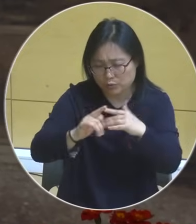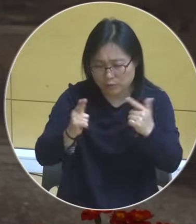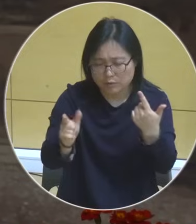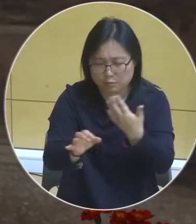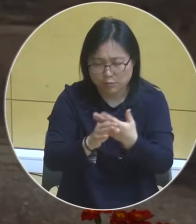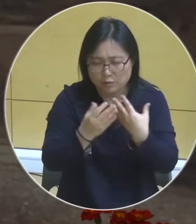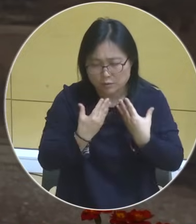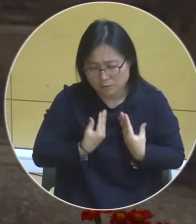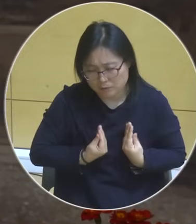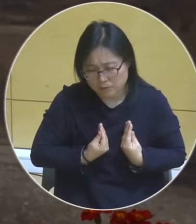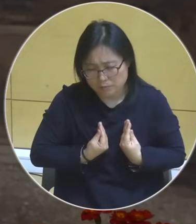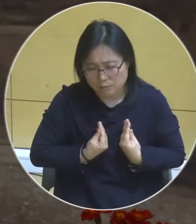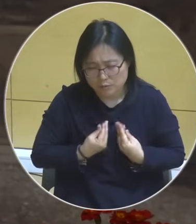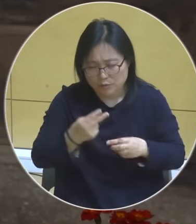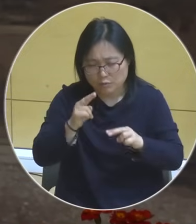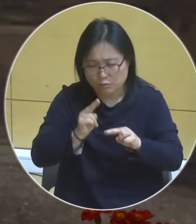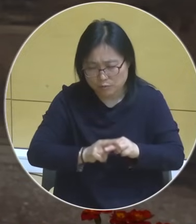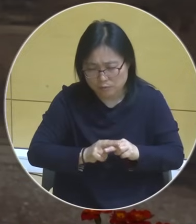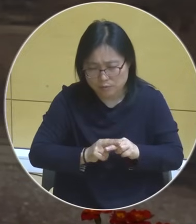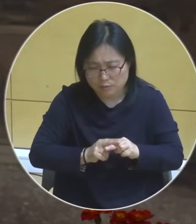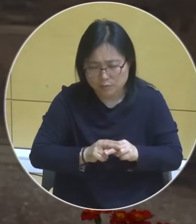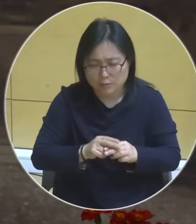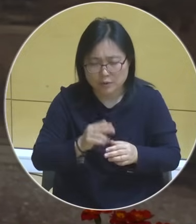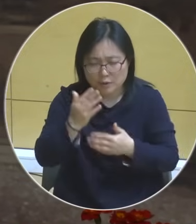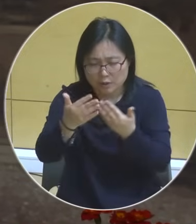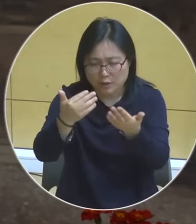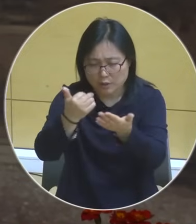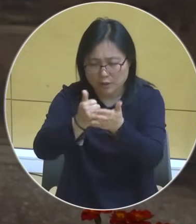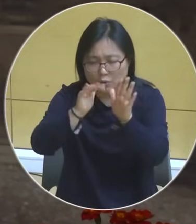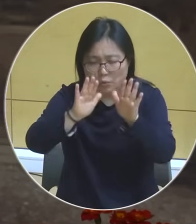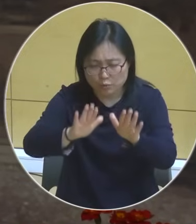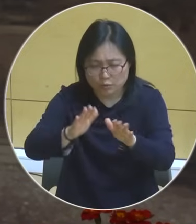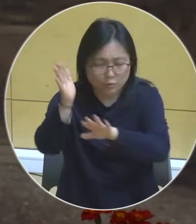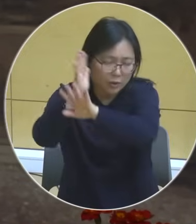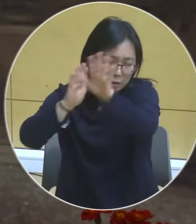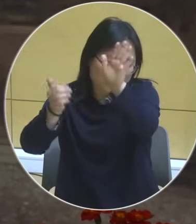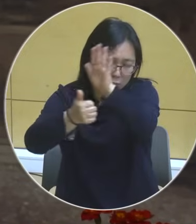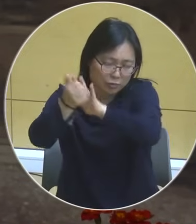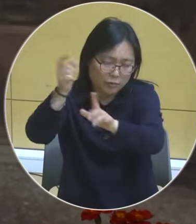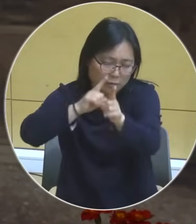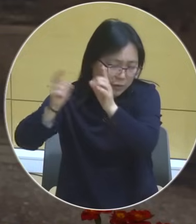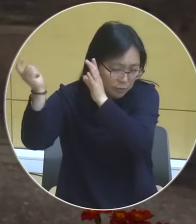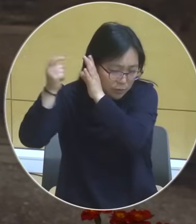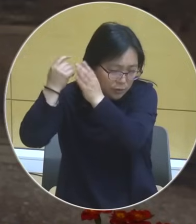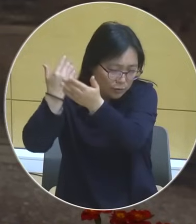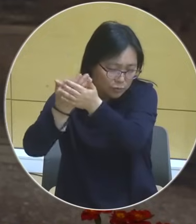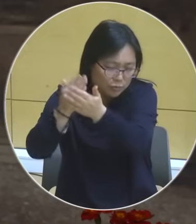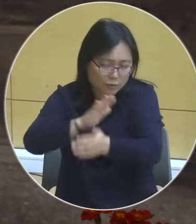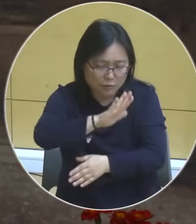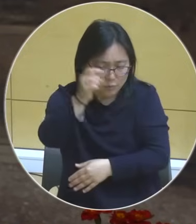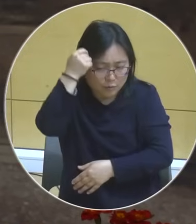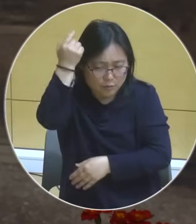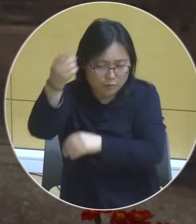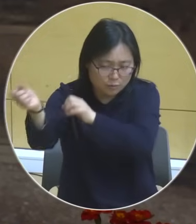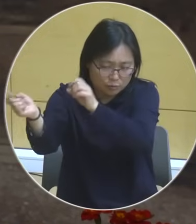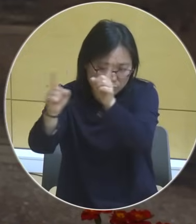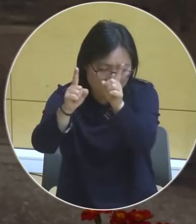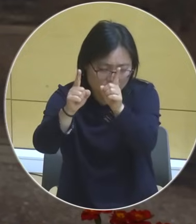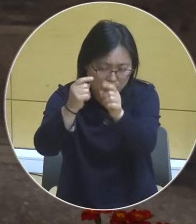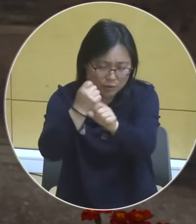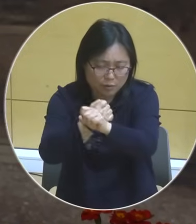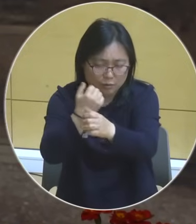가운데 주저앉을 수밖에 없사오니, 아버지 오늘도 하늘의 소망의 말씀을 들려주셔서 우리 영혼을 소생케 하여